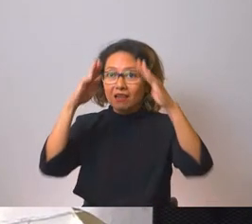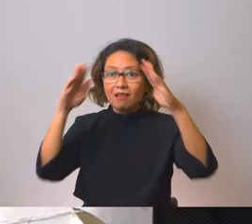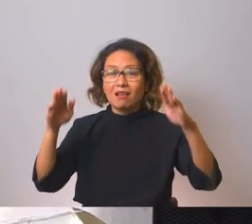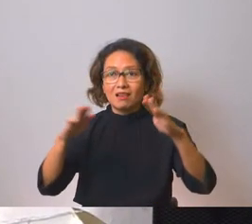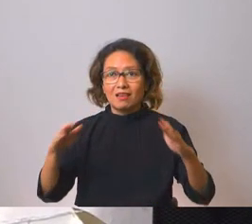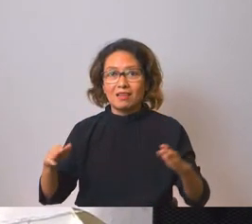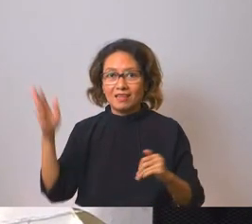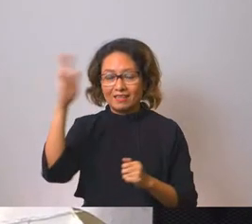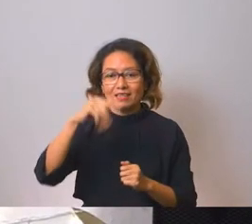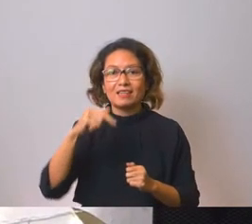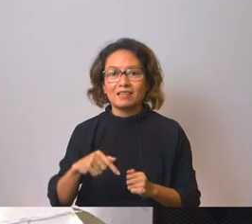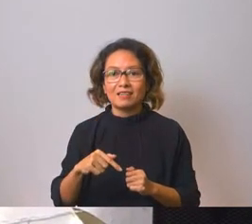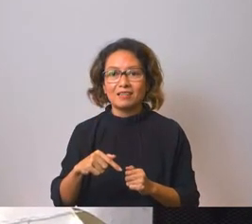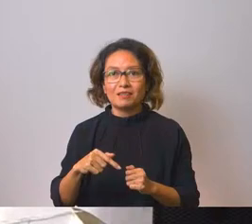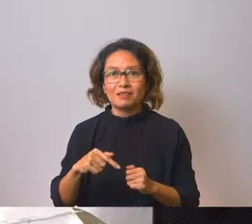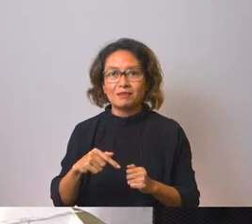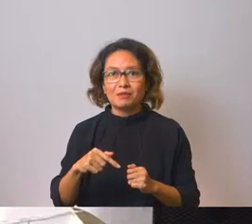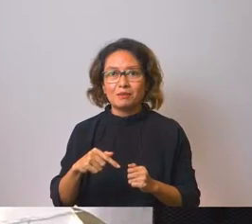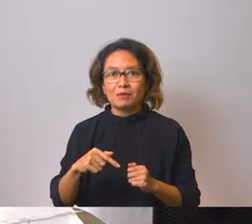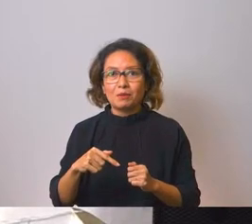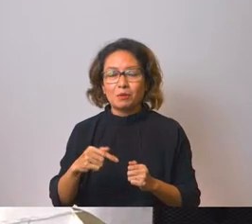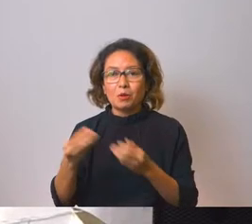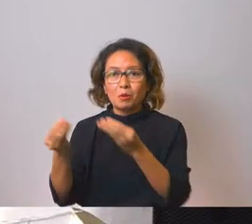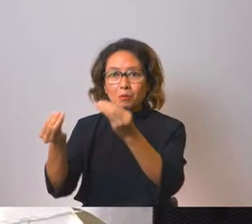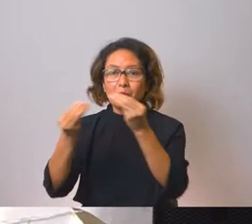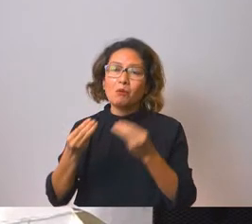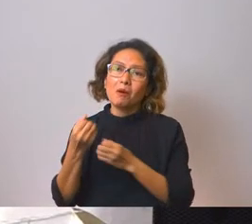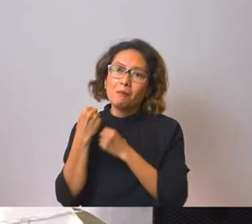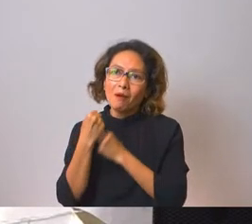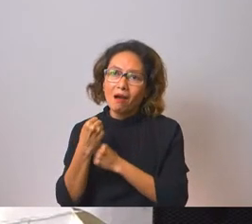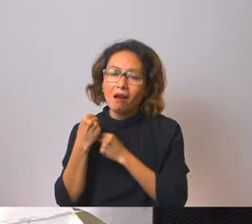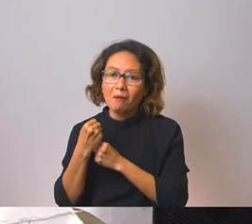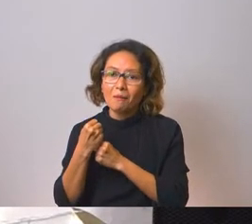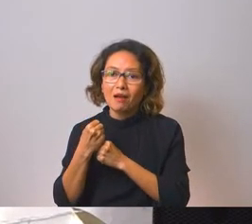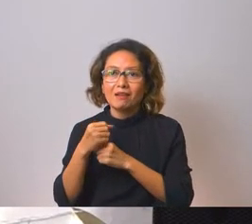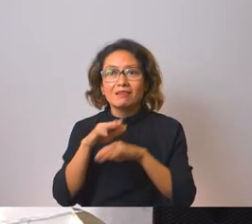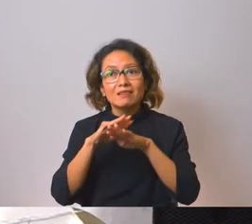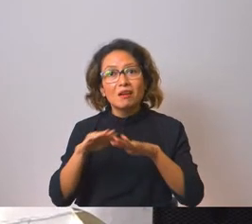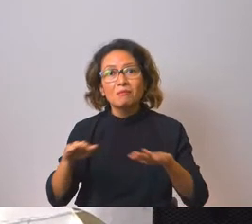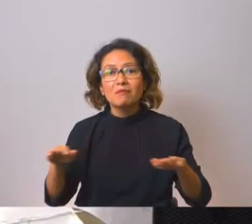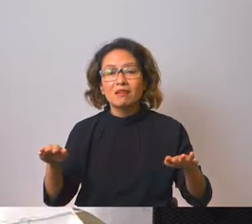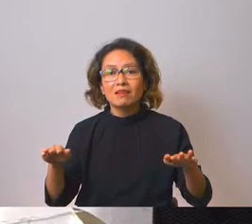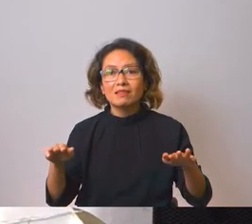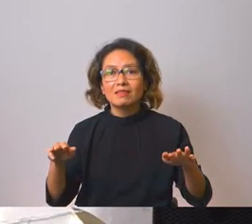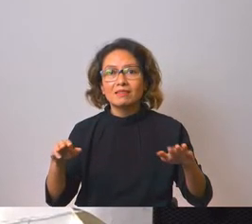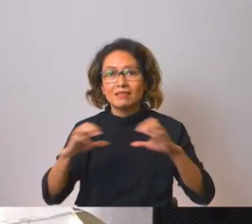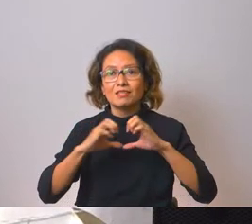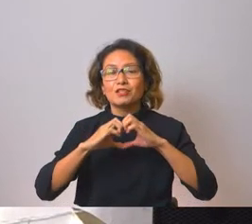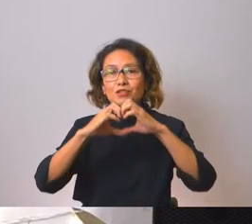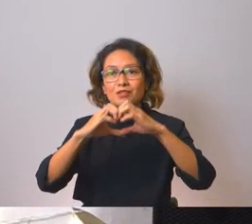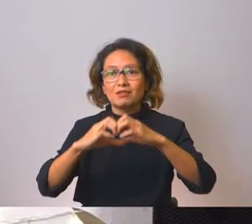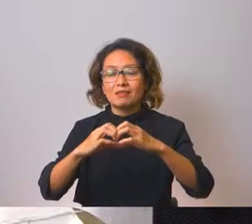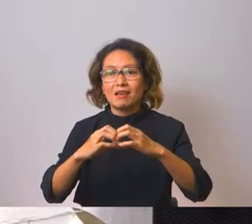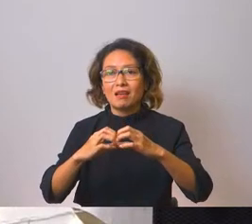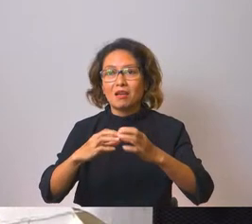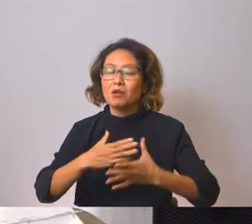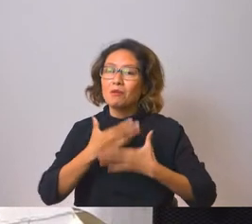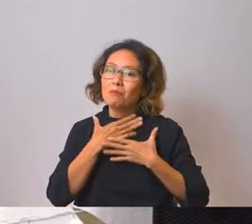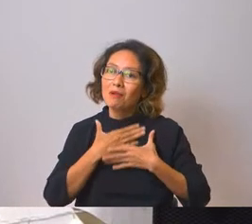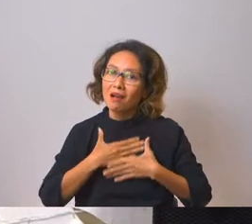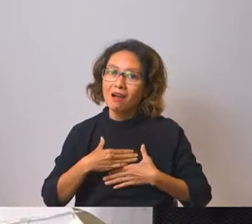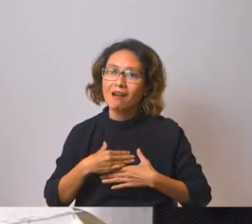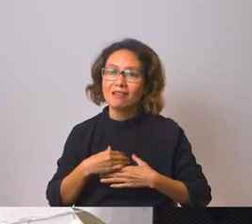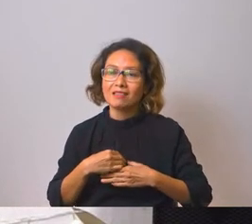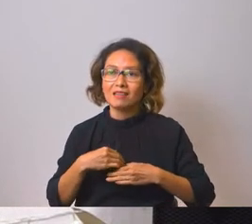kita kali ini membawa pengharapan, kedamaian, dan cinta yang menghangatkan hati